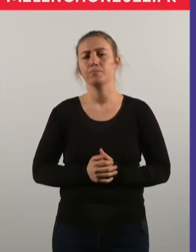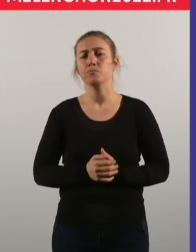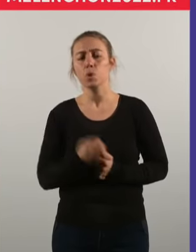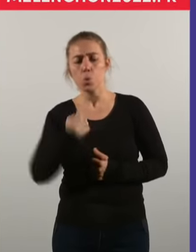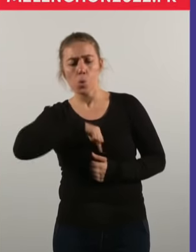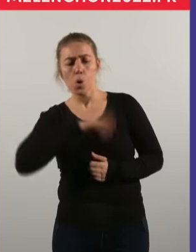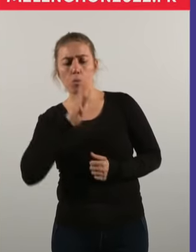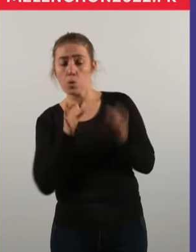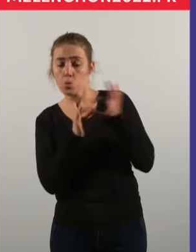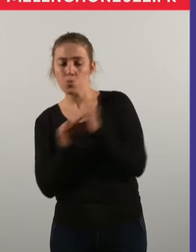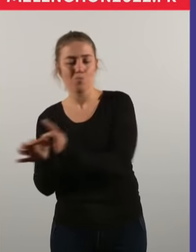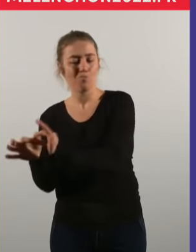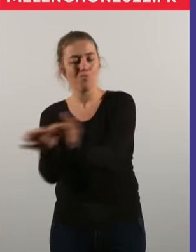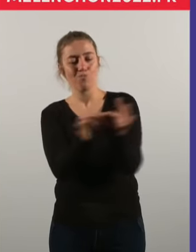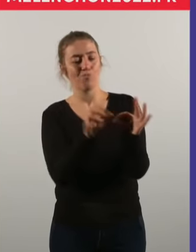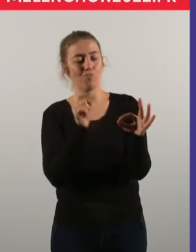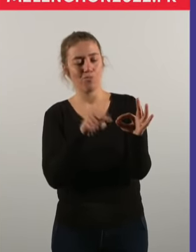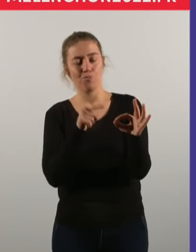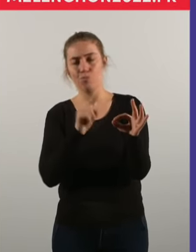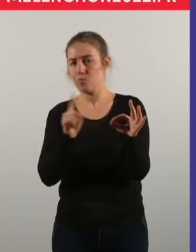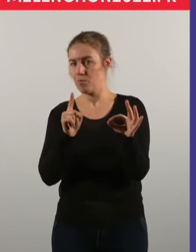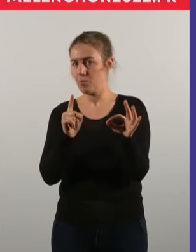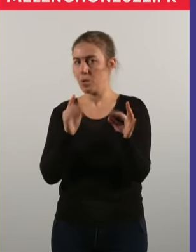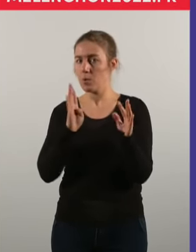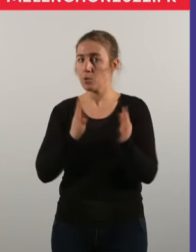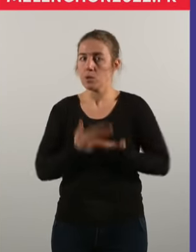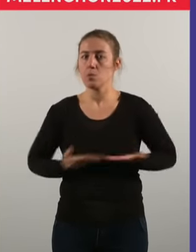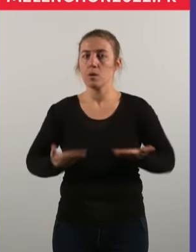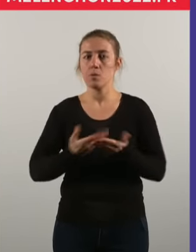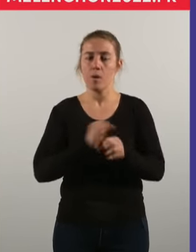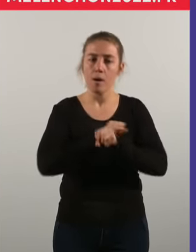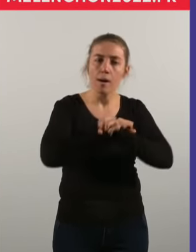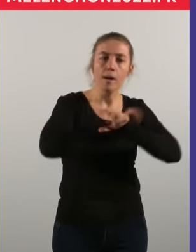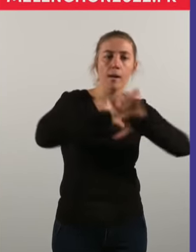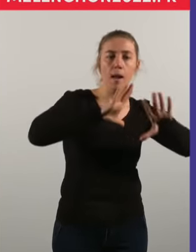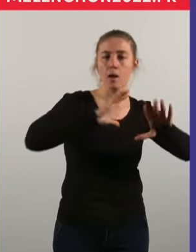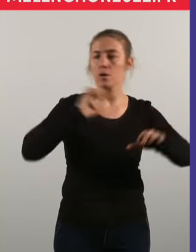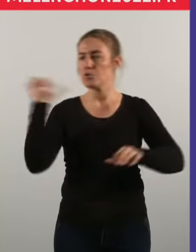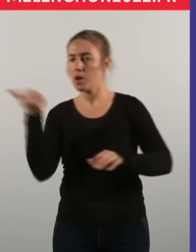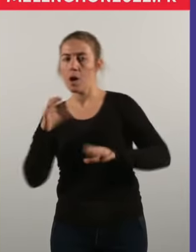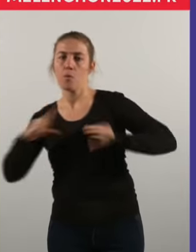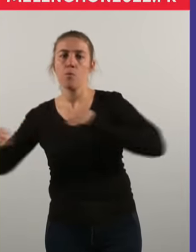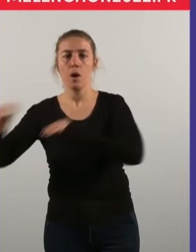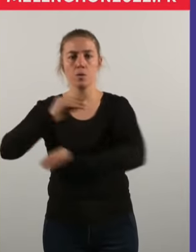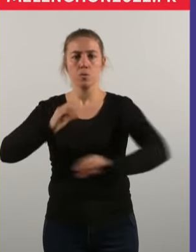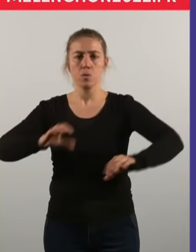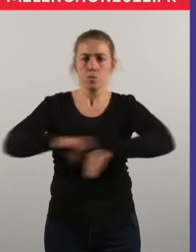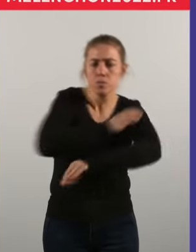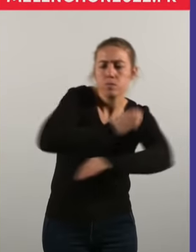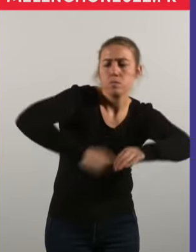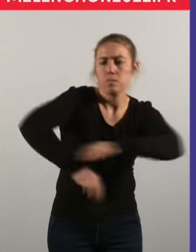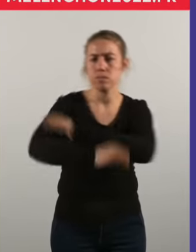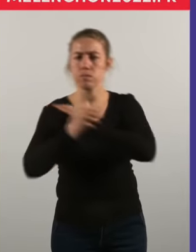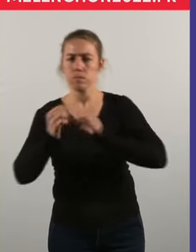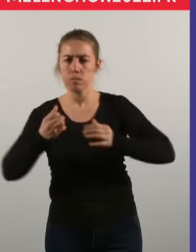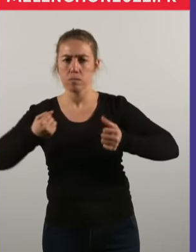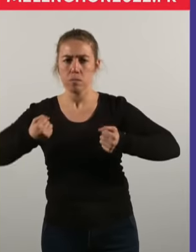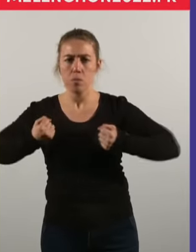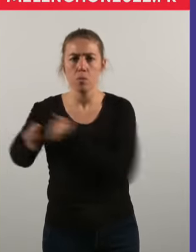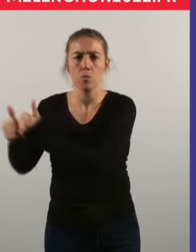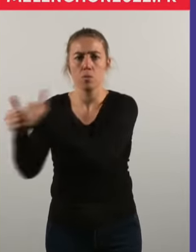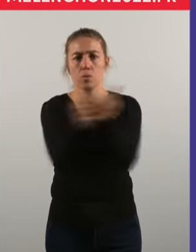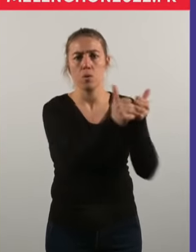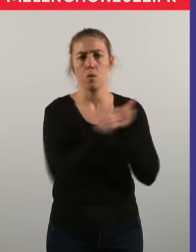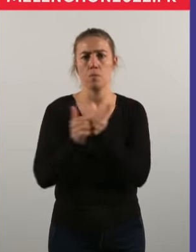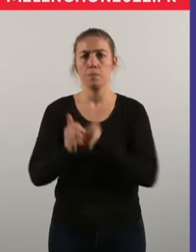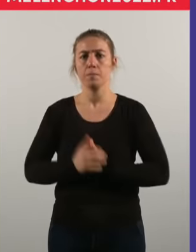besoin. C'est de clarté et de mobilisation populaire. Vous ne pouvez pas mobiliser si vous donnez